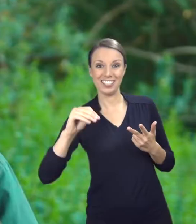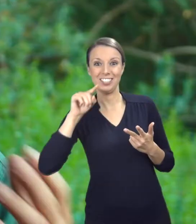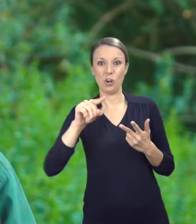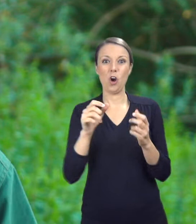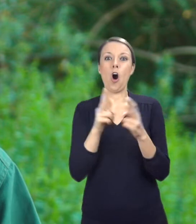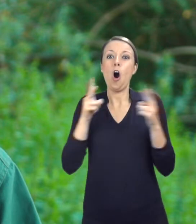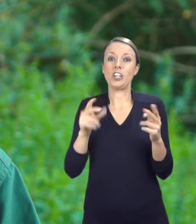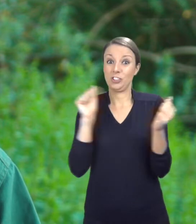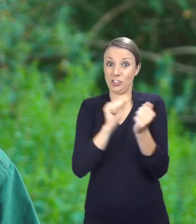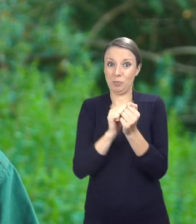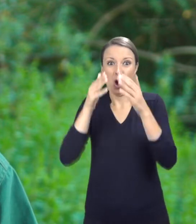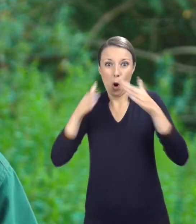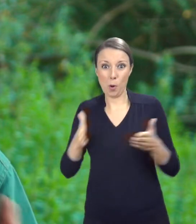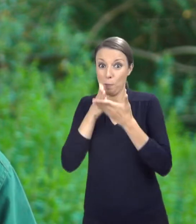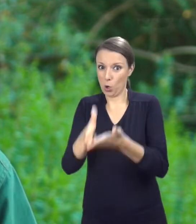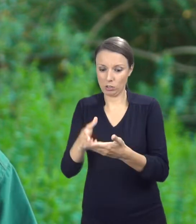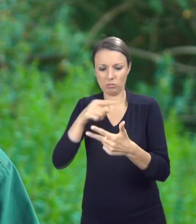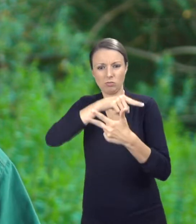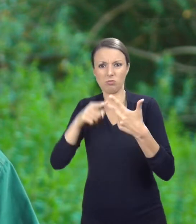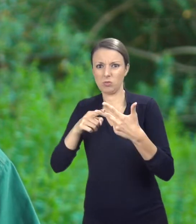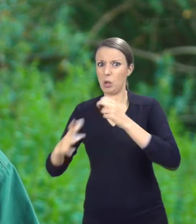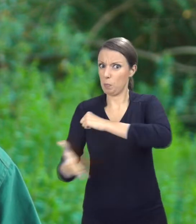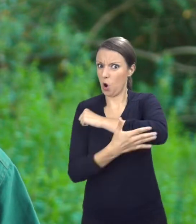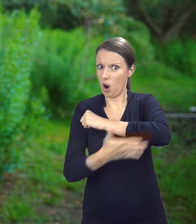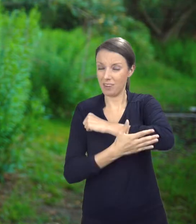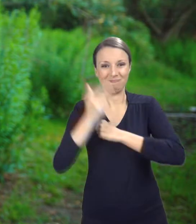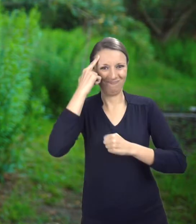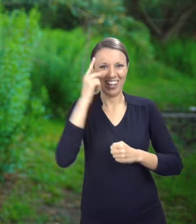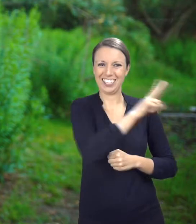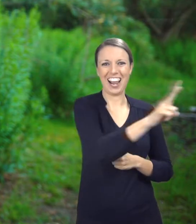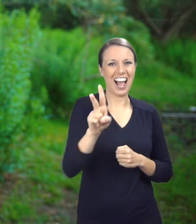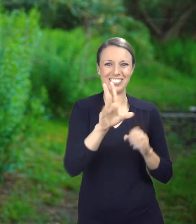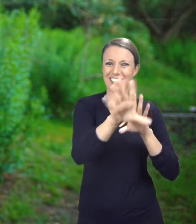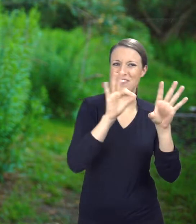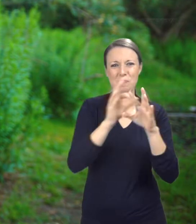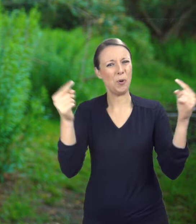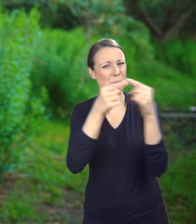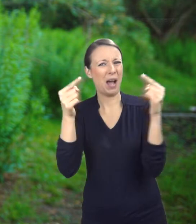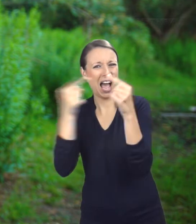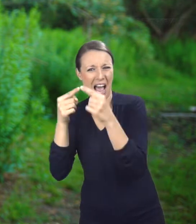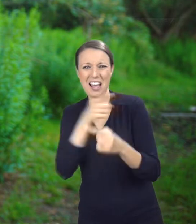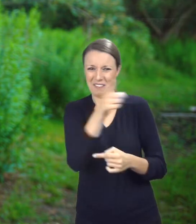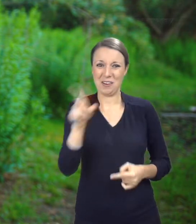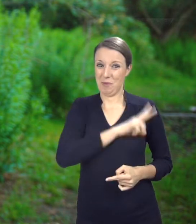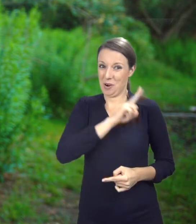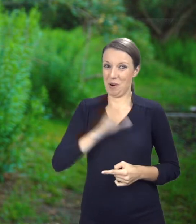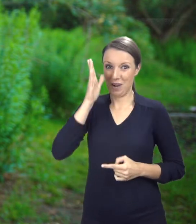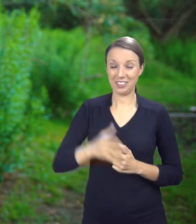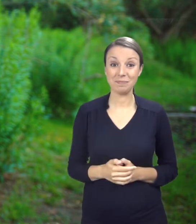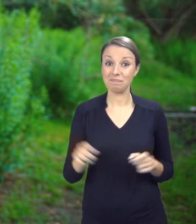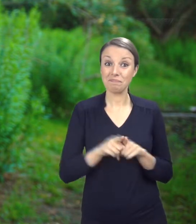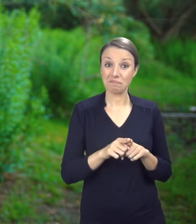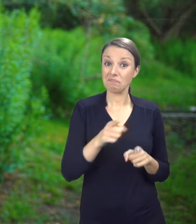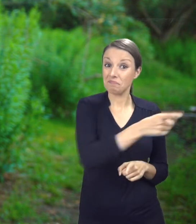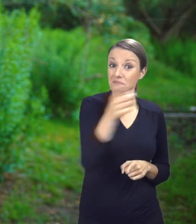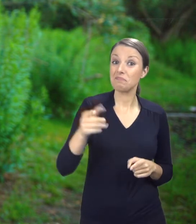trzy sztandarowe szkolenia, które wydaje mi się, że przypadną Wam do gustu i każdy znajdzie coś dla siebie. Obserwujcie moją